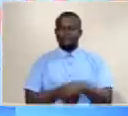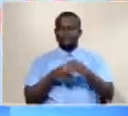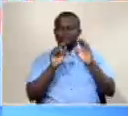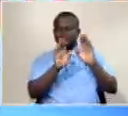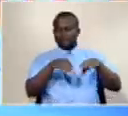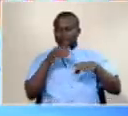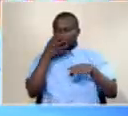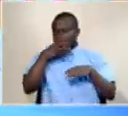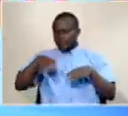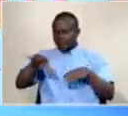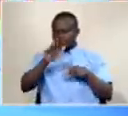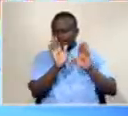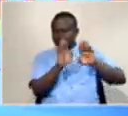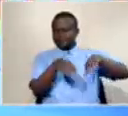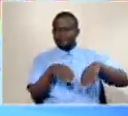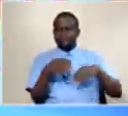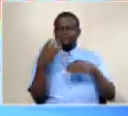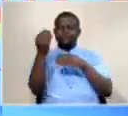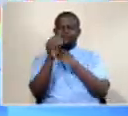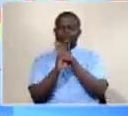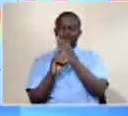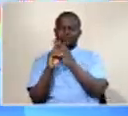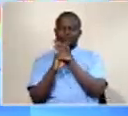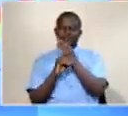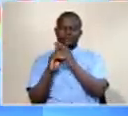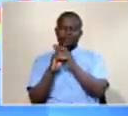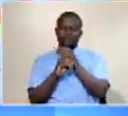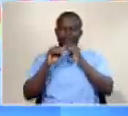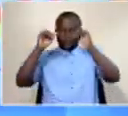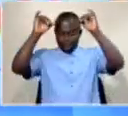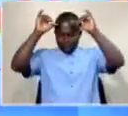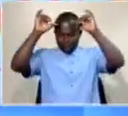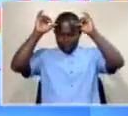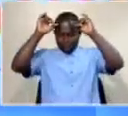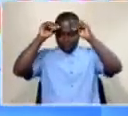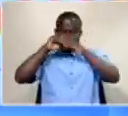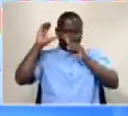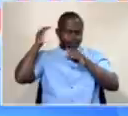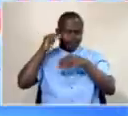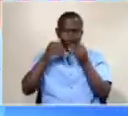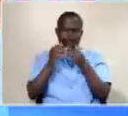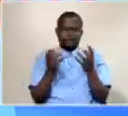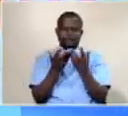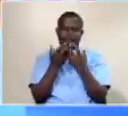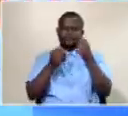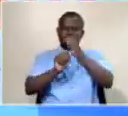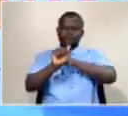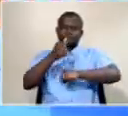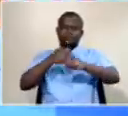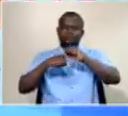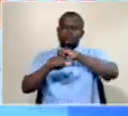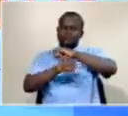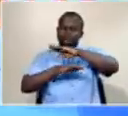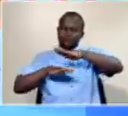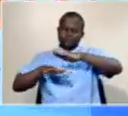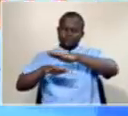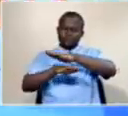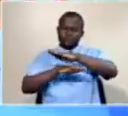Tuve Muhanga twerekeze n'undi mu karere ka Nyagatare makuru ajyanye n'ibikorwa